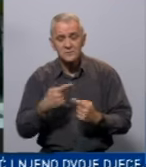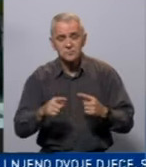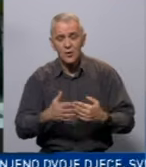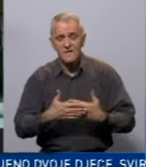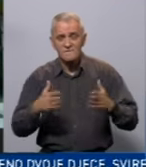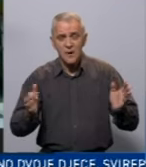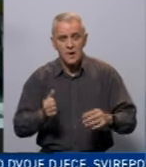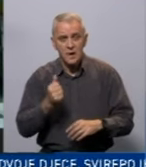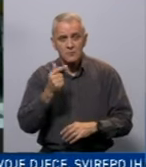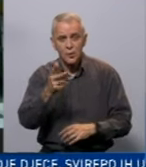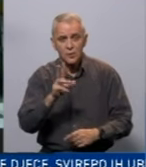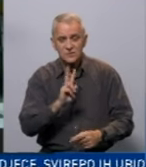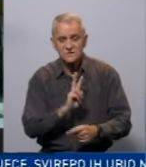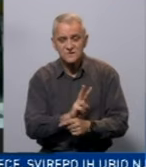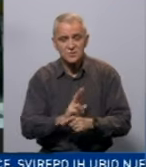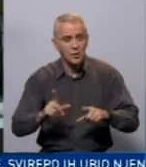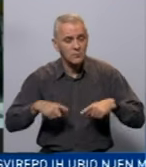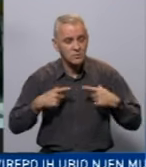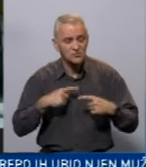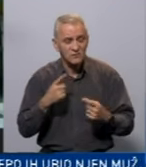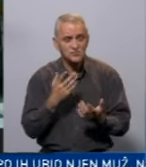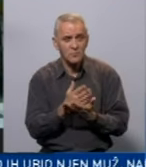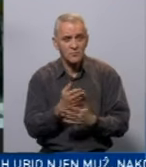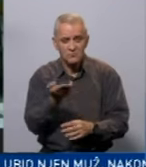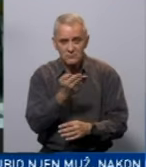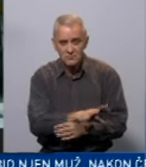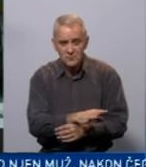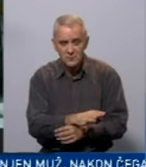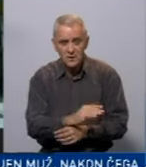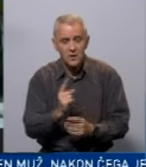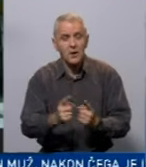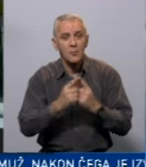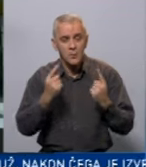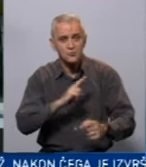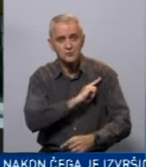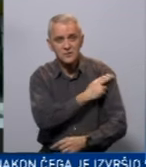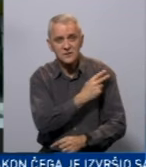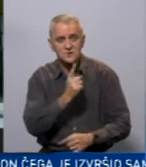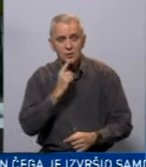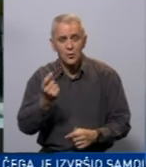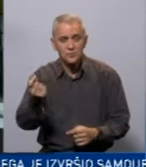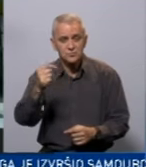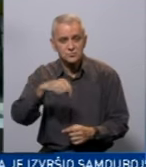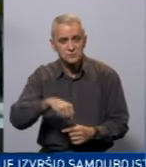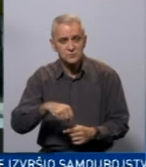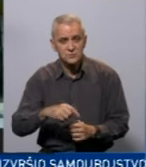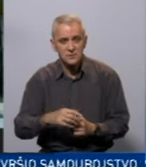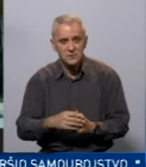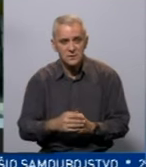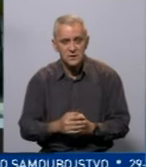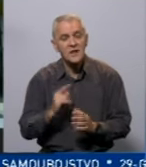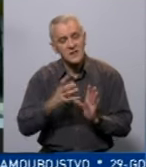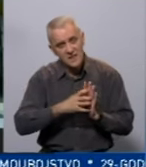nažalost, svedoka preživelih preminuti, ali da postoje generacije koje će doći, koje će i nadalje